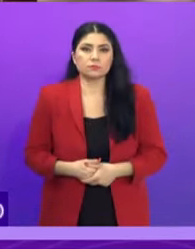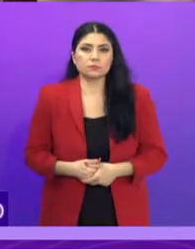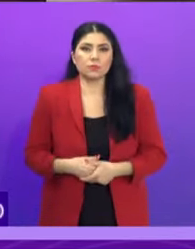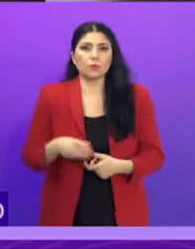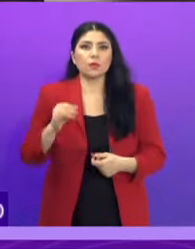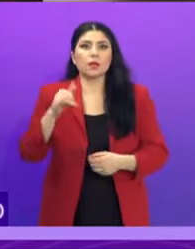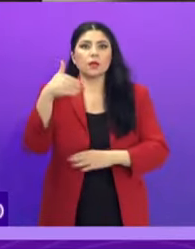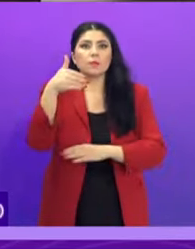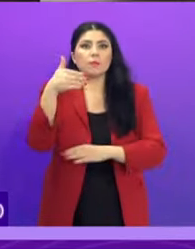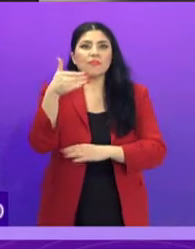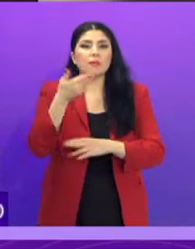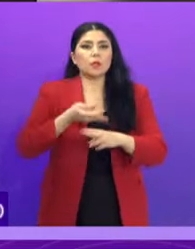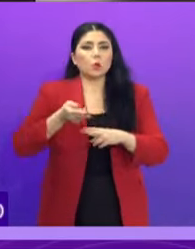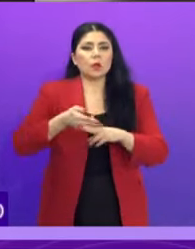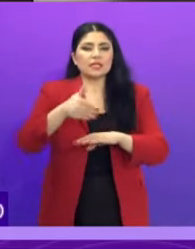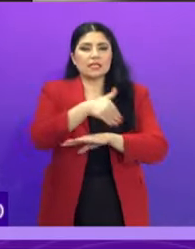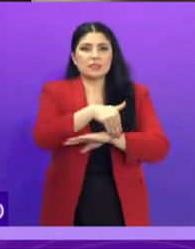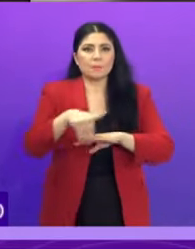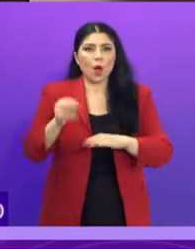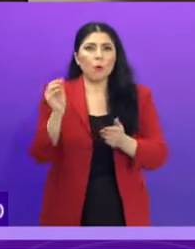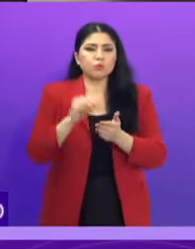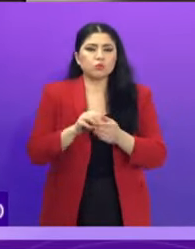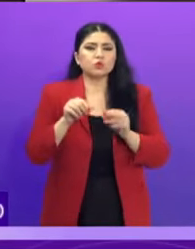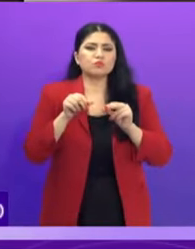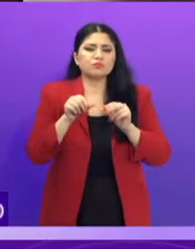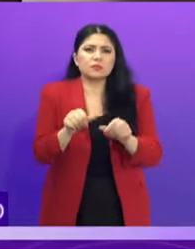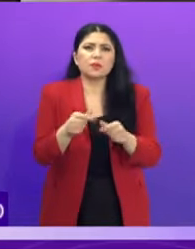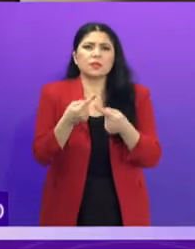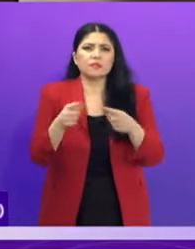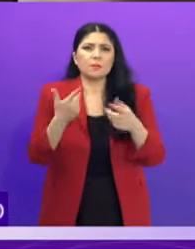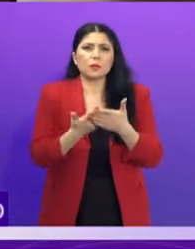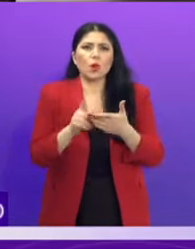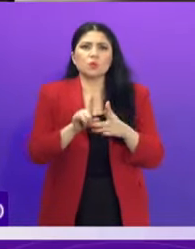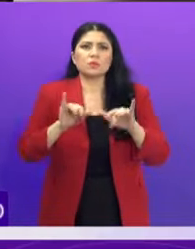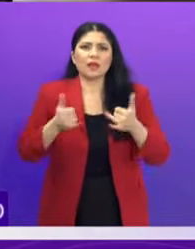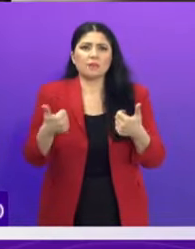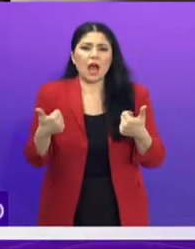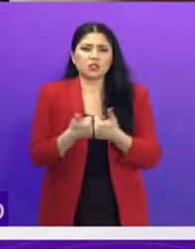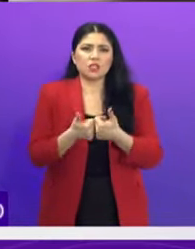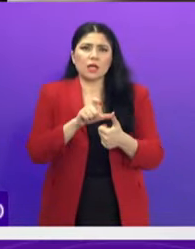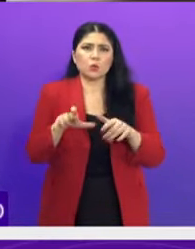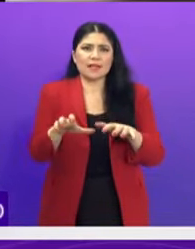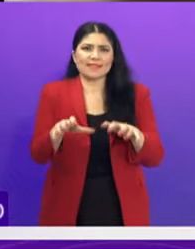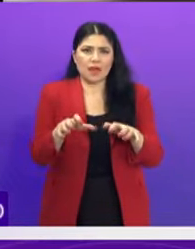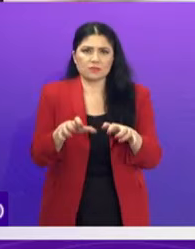dat cu substanțe antiderapante, astfel încât să nu mai există accidente.